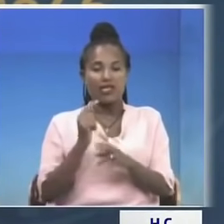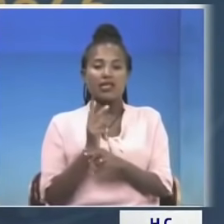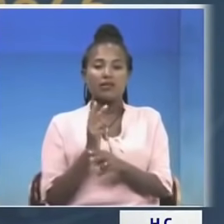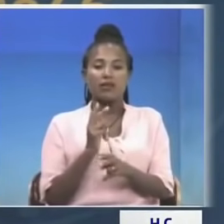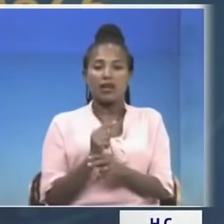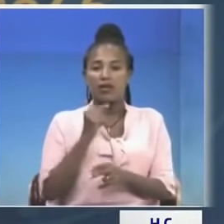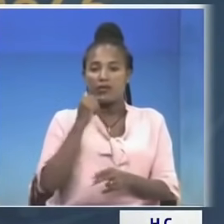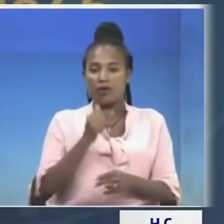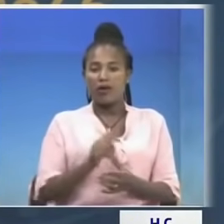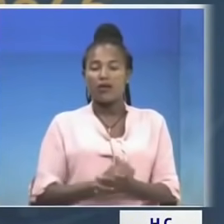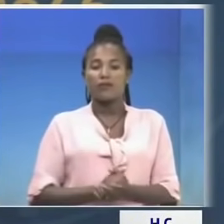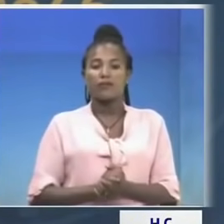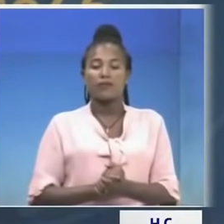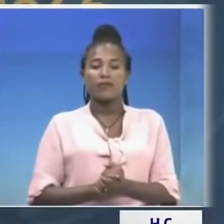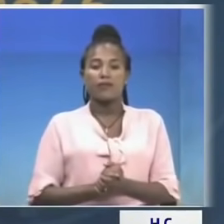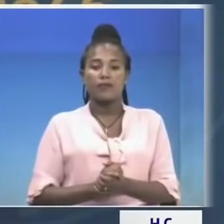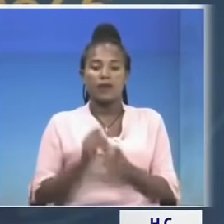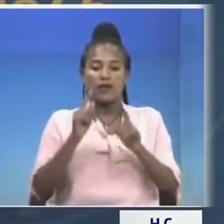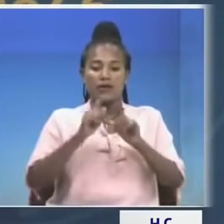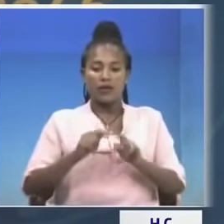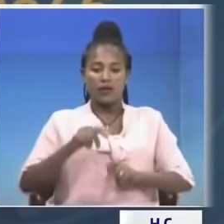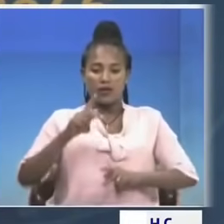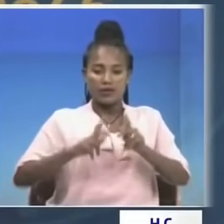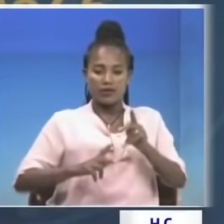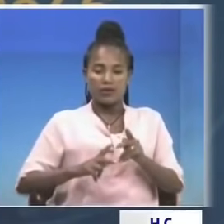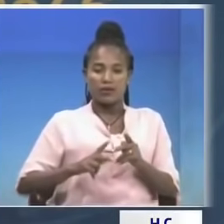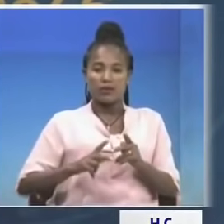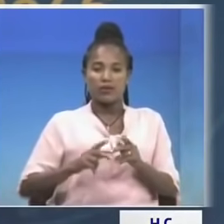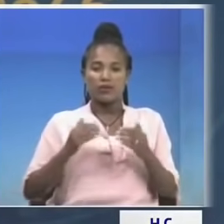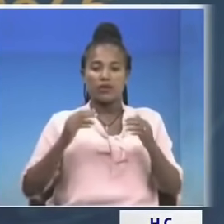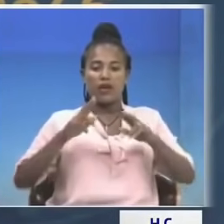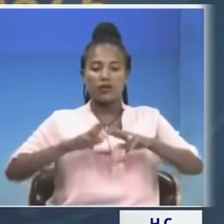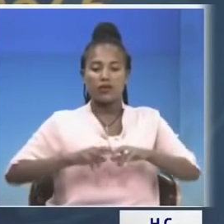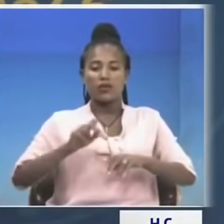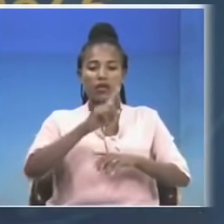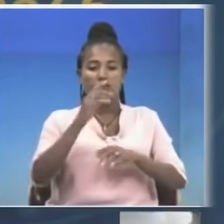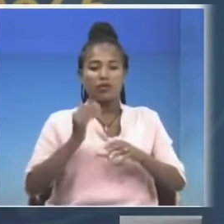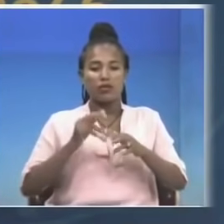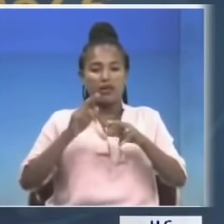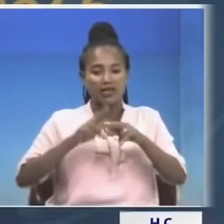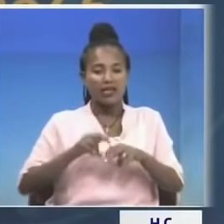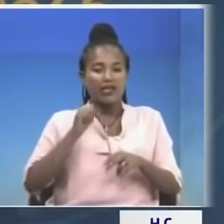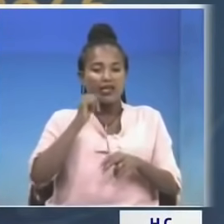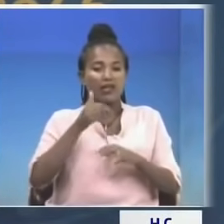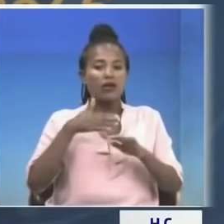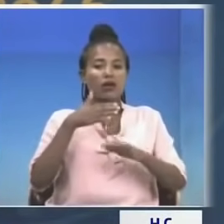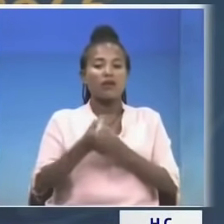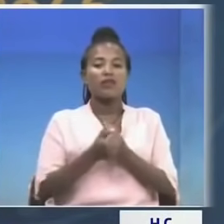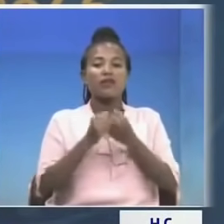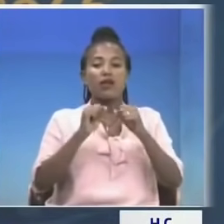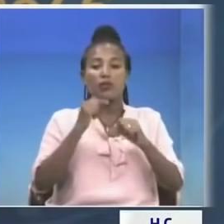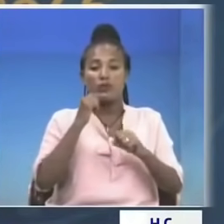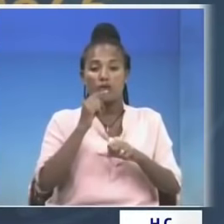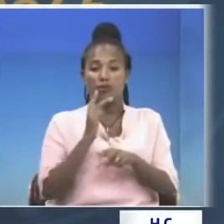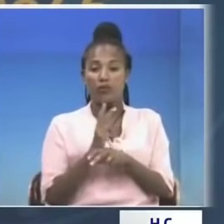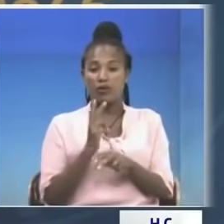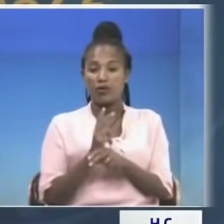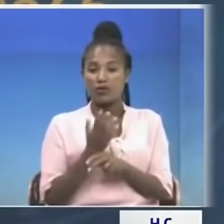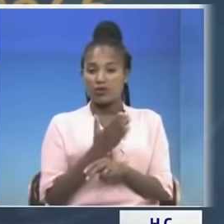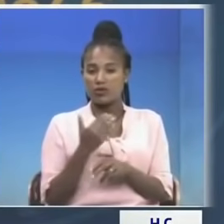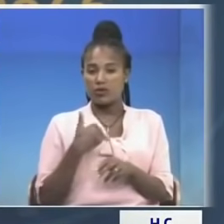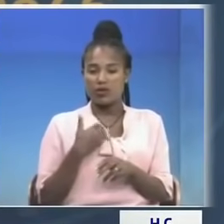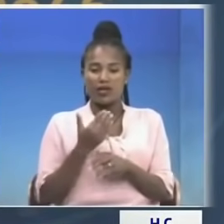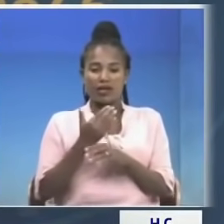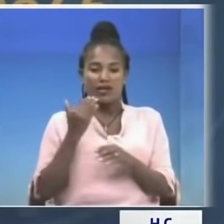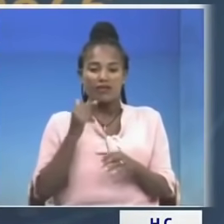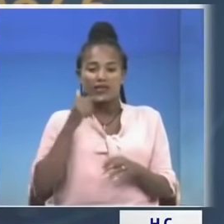ሀሳብ አንስተውልናል። የተለያዩ ህብረተሰቦች ያደሩ ጥያቄዎች አሉ። ማለት በይደር ነገ ከነገ በስቲያ ይፈታሉ ተብሎ ያደሩ ጥያቄዎች አሉ። ቀደም